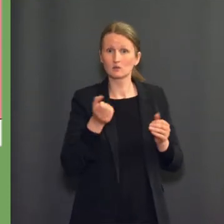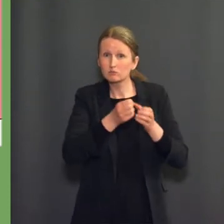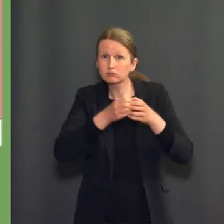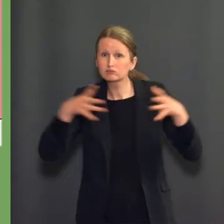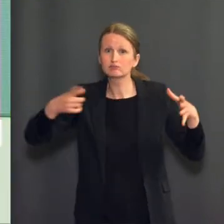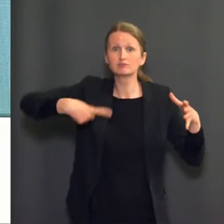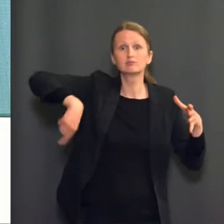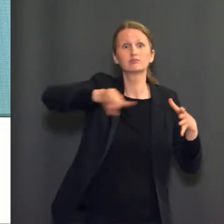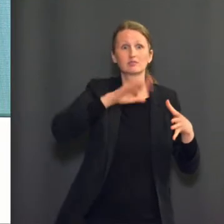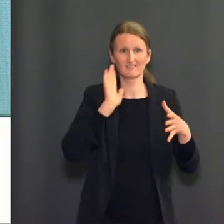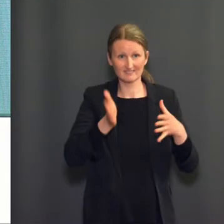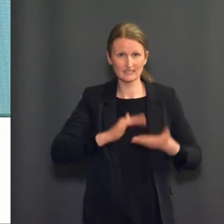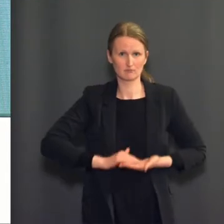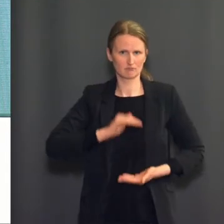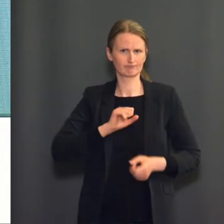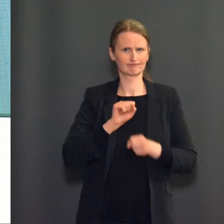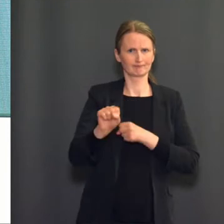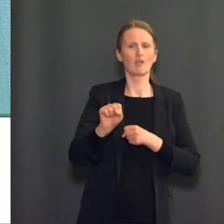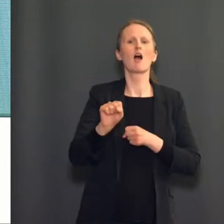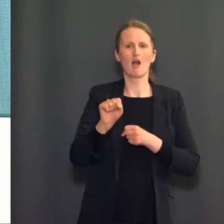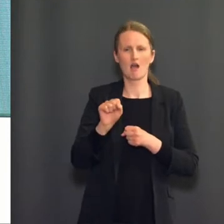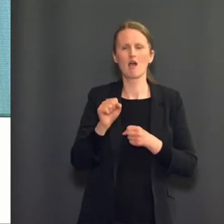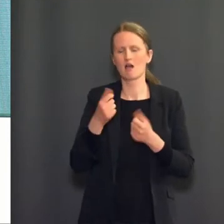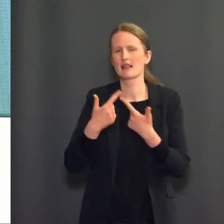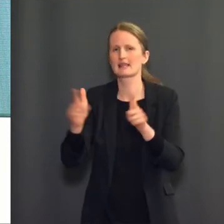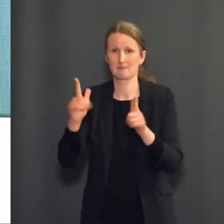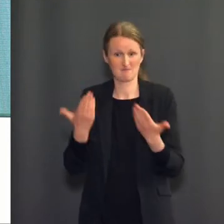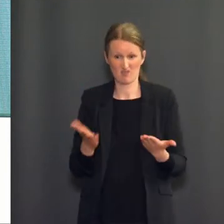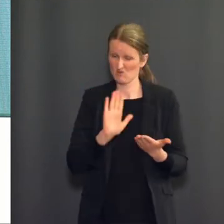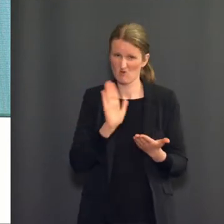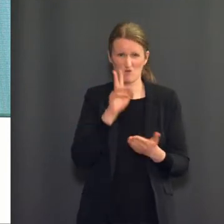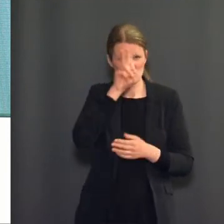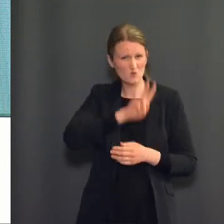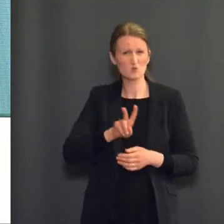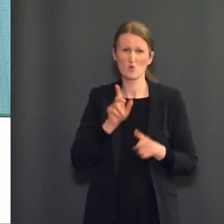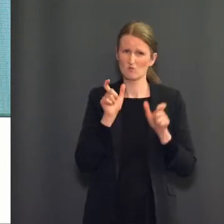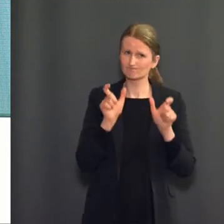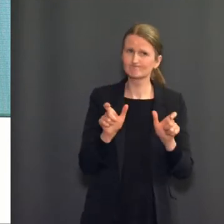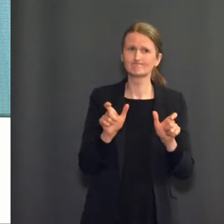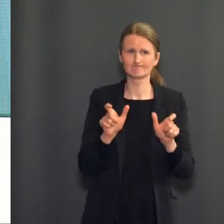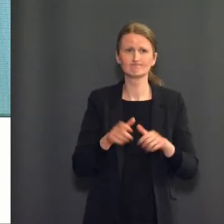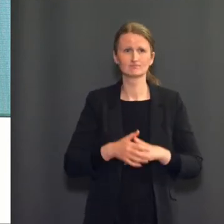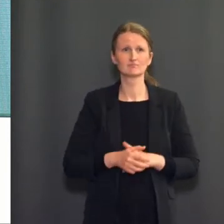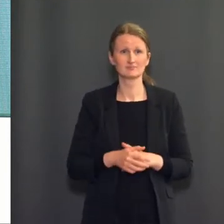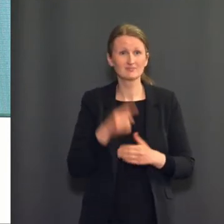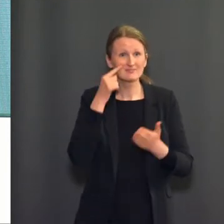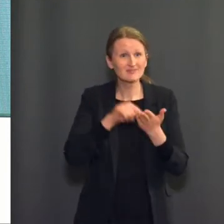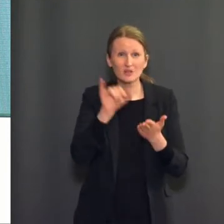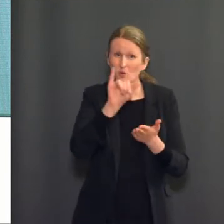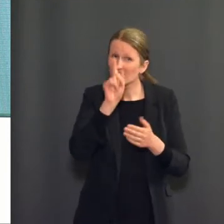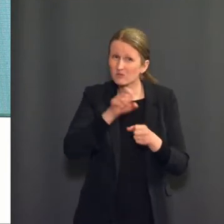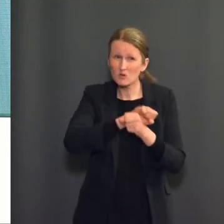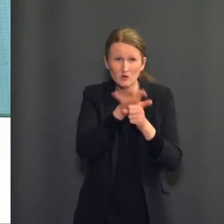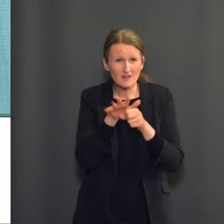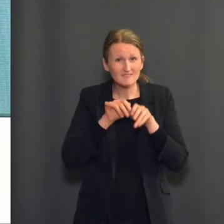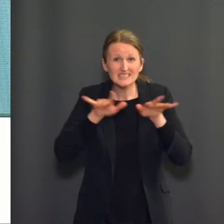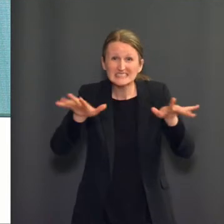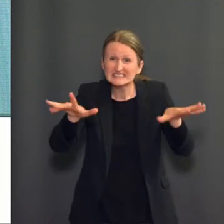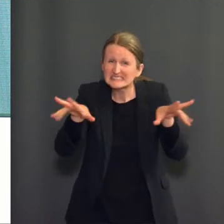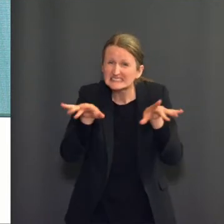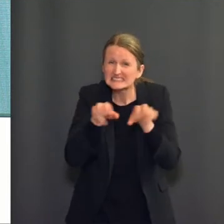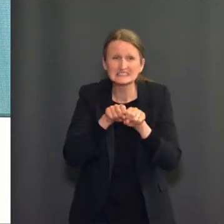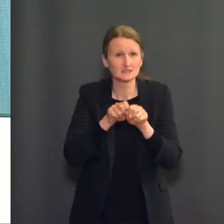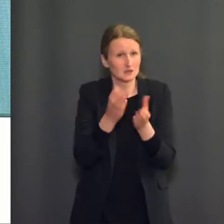Comme nous l'avons déjà dit, pour combattre le virus, il est indispensable qu'au moins 70% d'entre